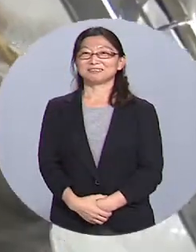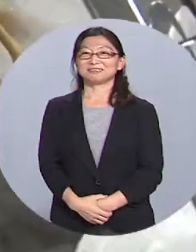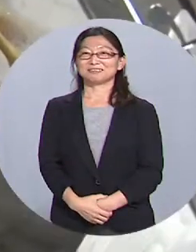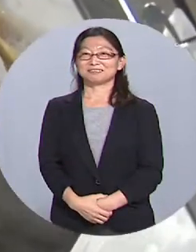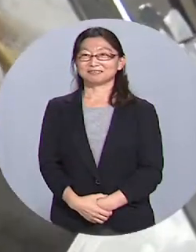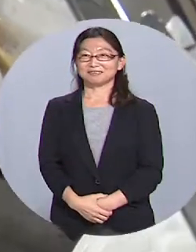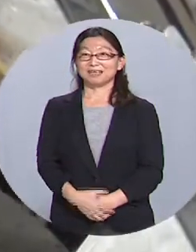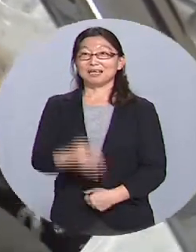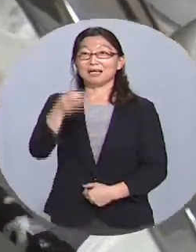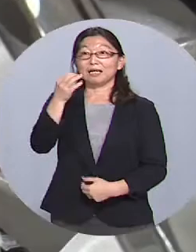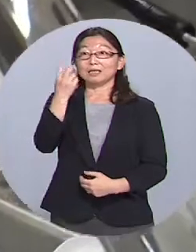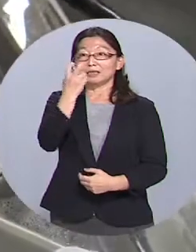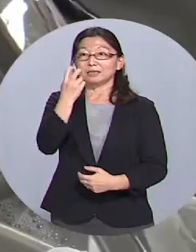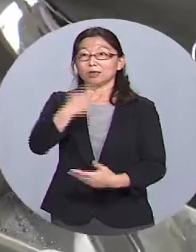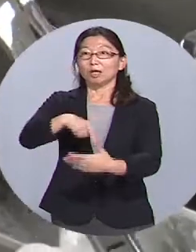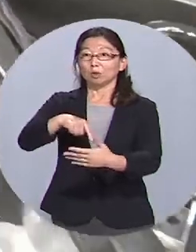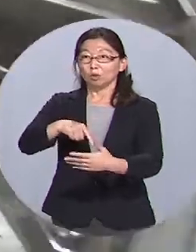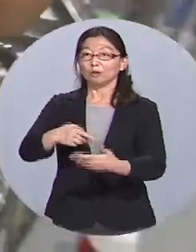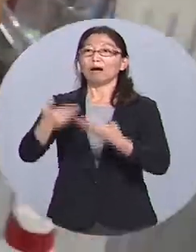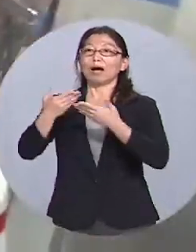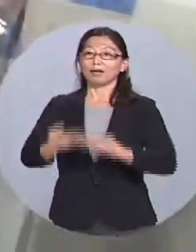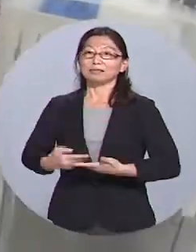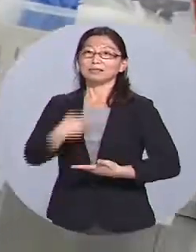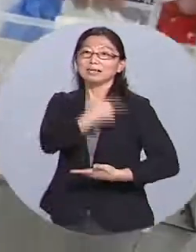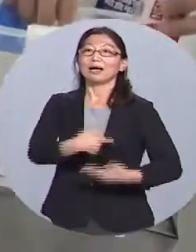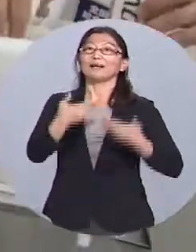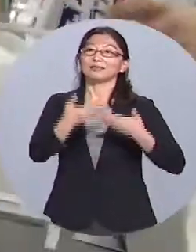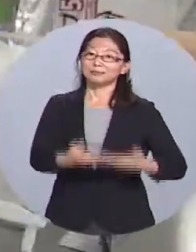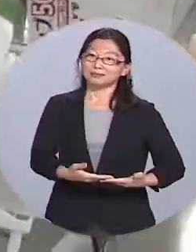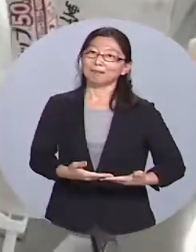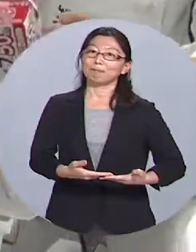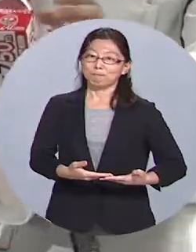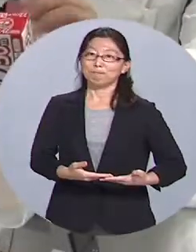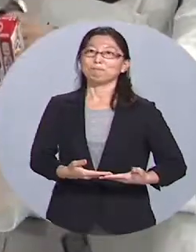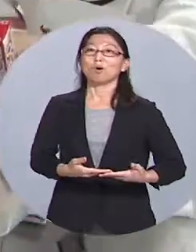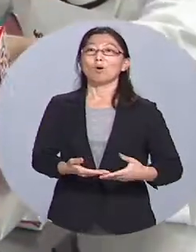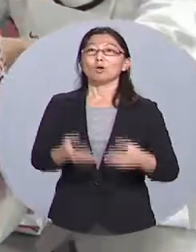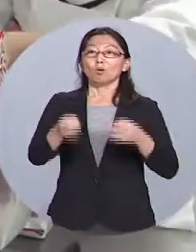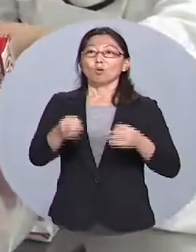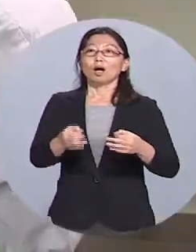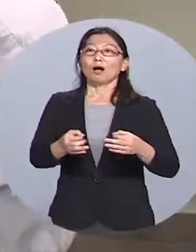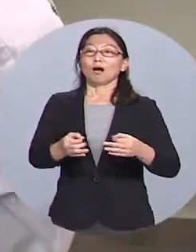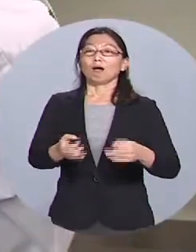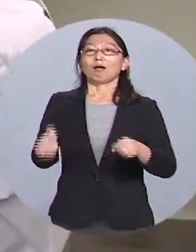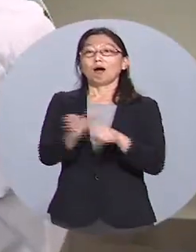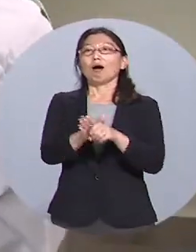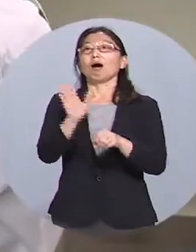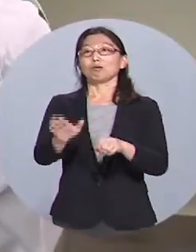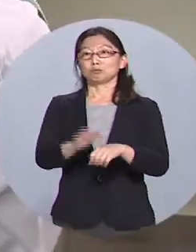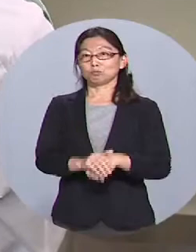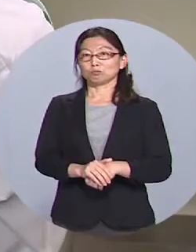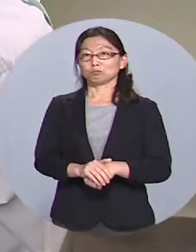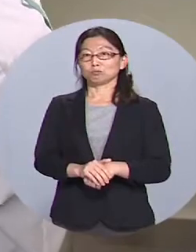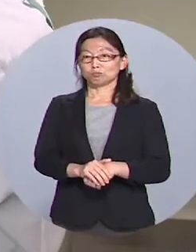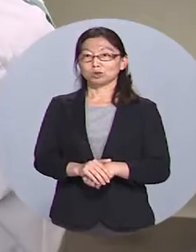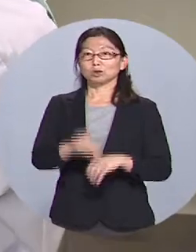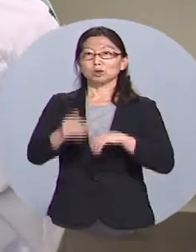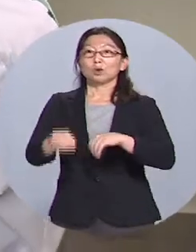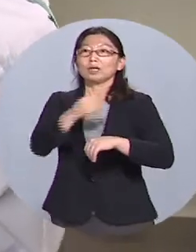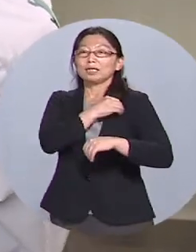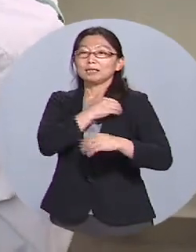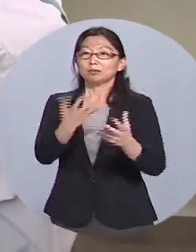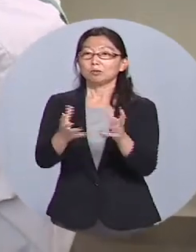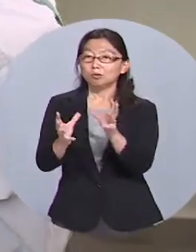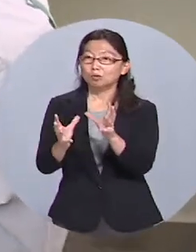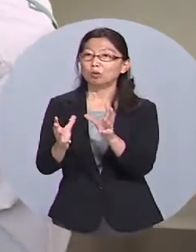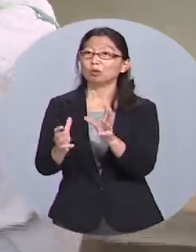また審査では安心安全に配慮されているかというのも評価の対象になっているようです。大瀬小学校で調理員のチーフとして